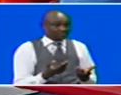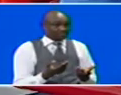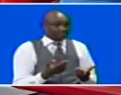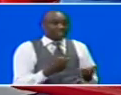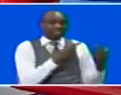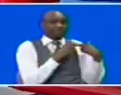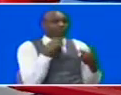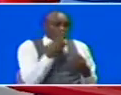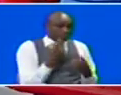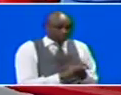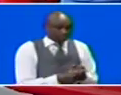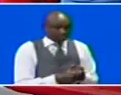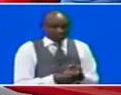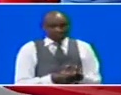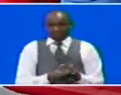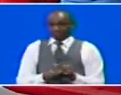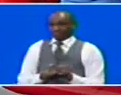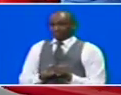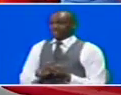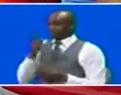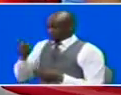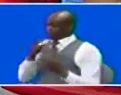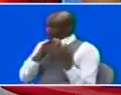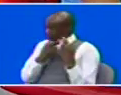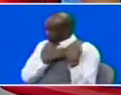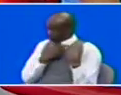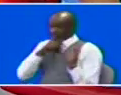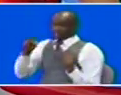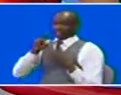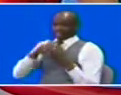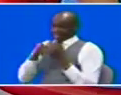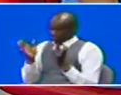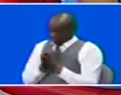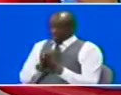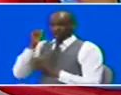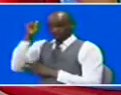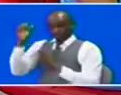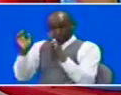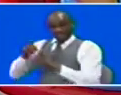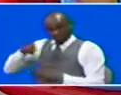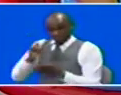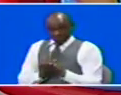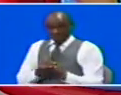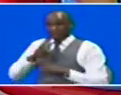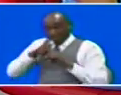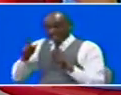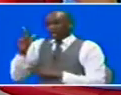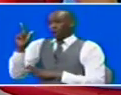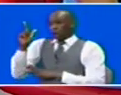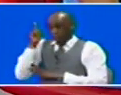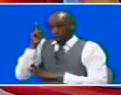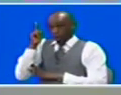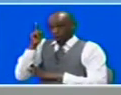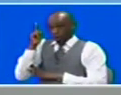nani? Mashirima, jukumu hili linaanza na vyama vyenyewe. Lakini hakuna sheria